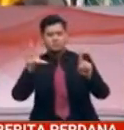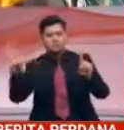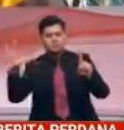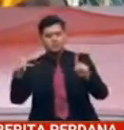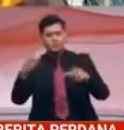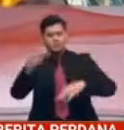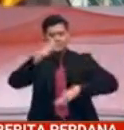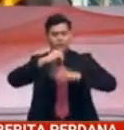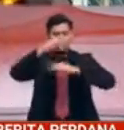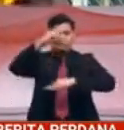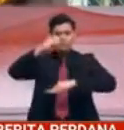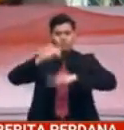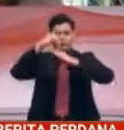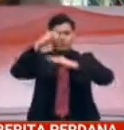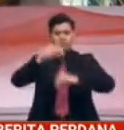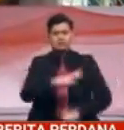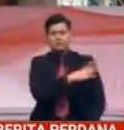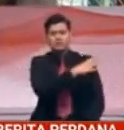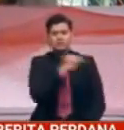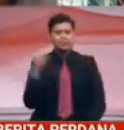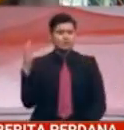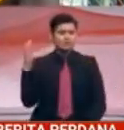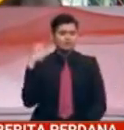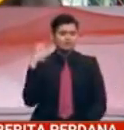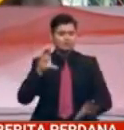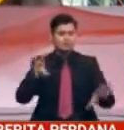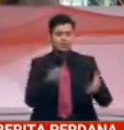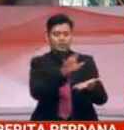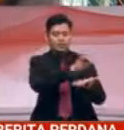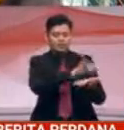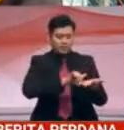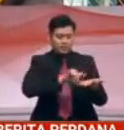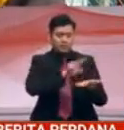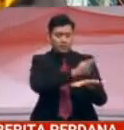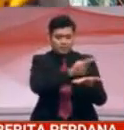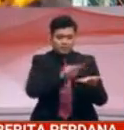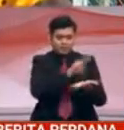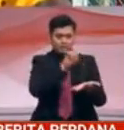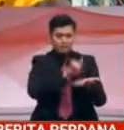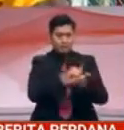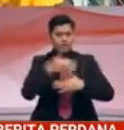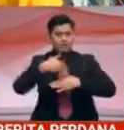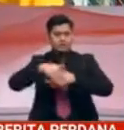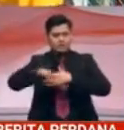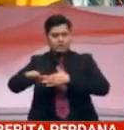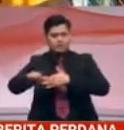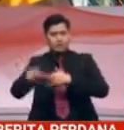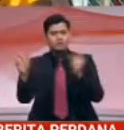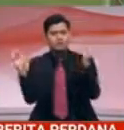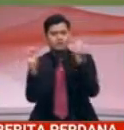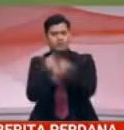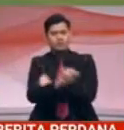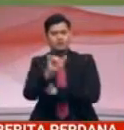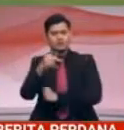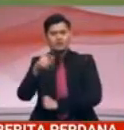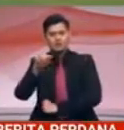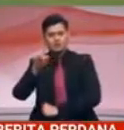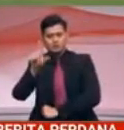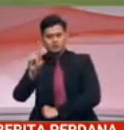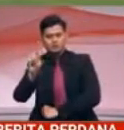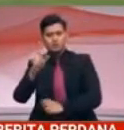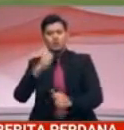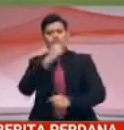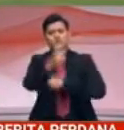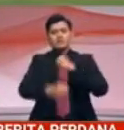coach Saiful dia buat rakaman video tu dan diserahkan kepada saya untuk masukkan dalam cabaran Yakul. Alhamdulillah tahun ni dia